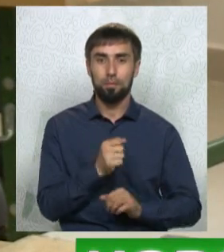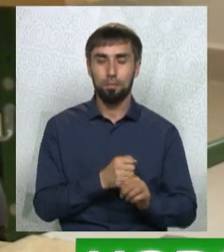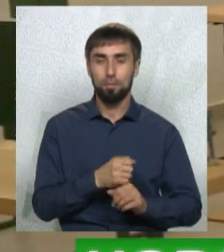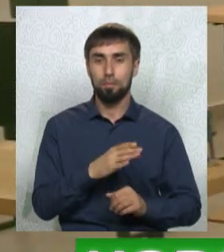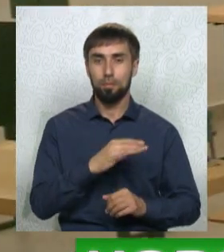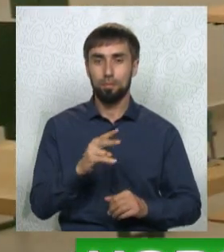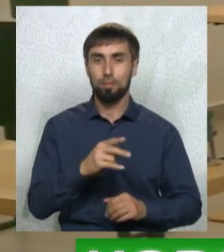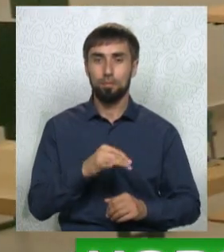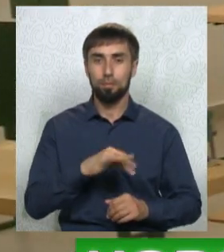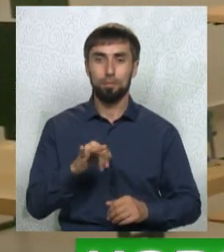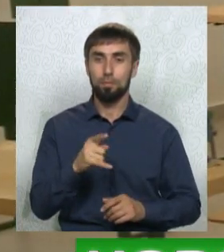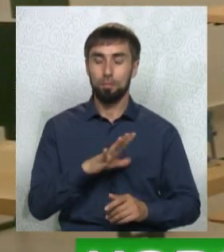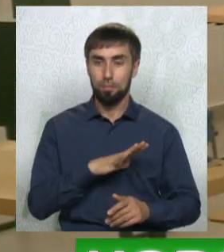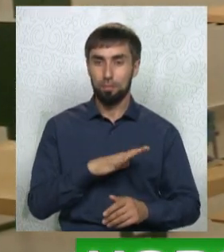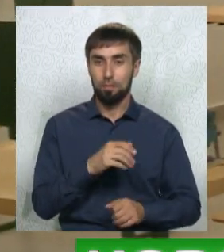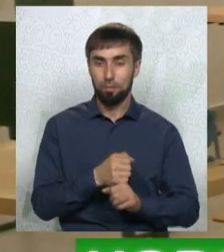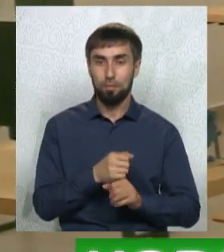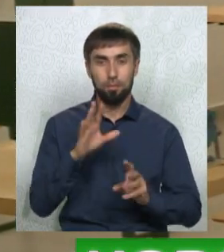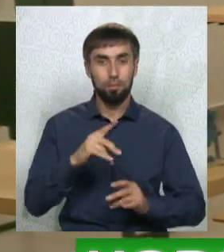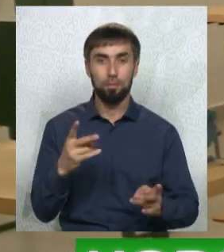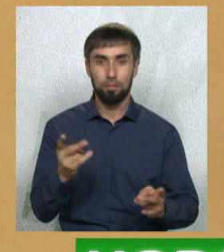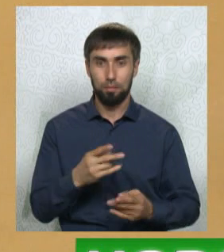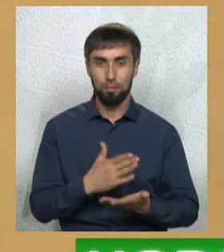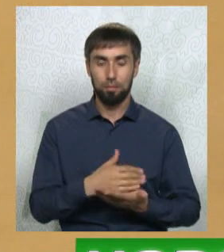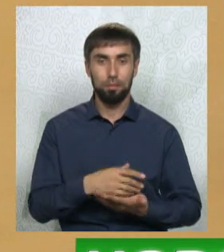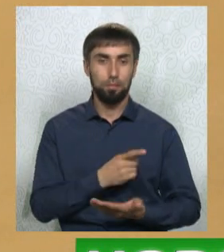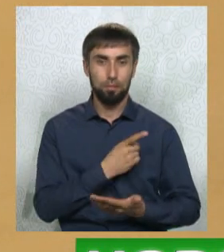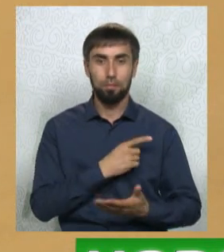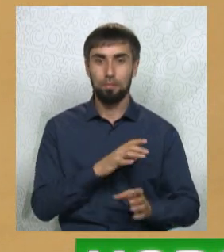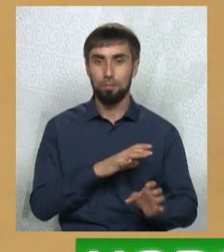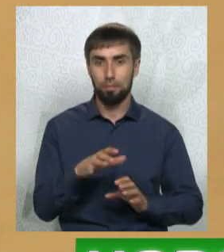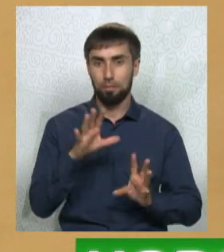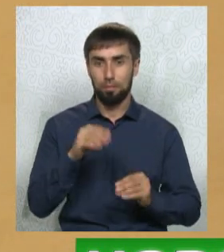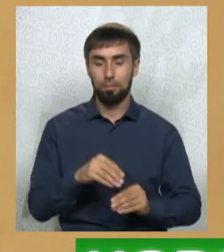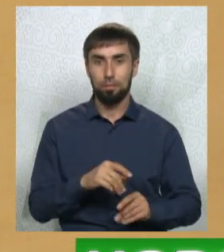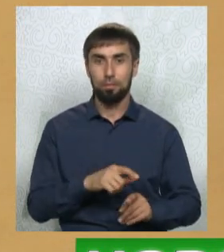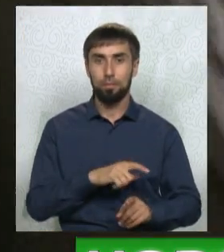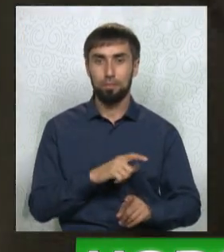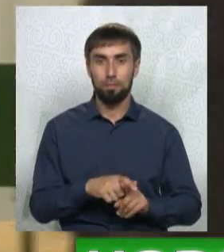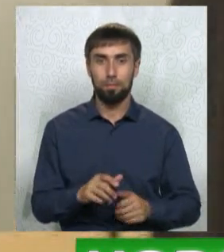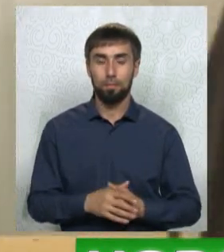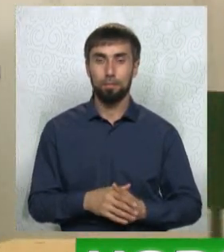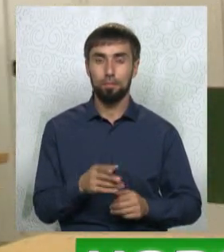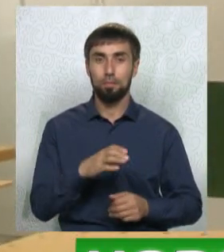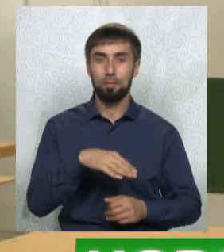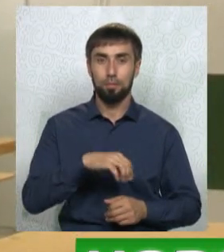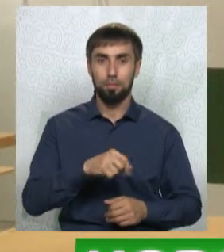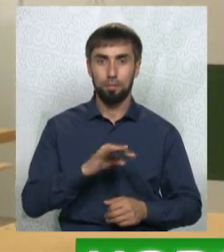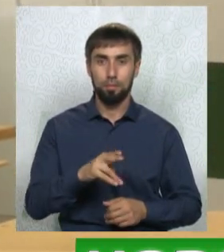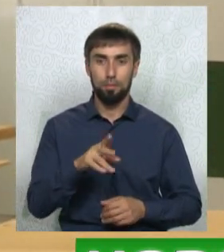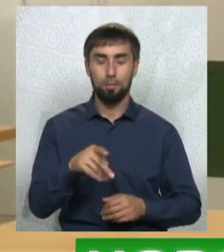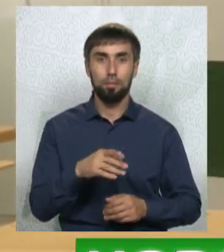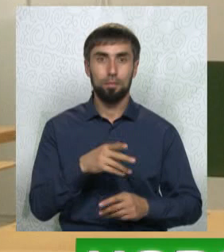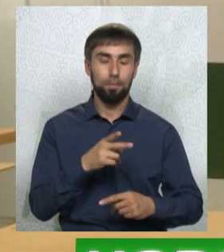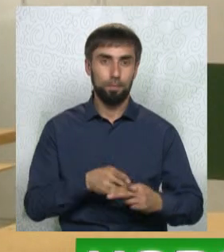фасонных деталей и заготовок. Для этого здесь есть все необходимое. Мастерская оснащена по последнему слову техники. Эти станки у нас все идут по